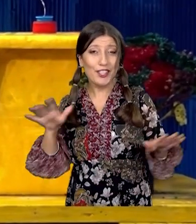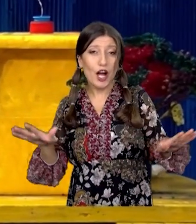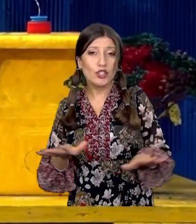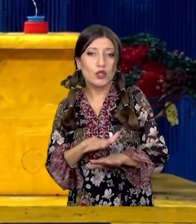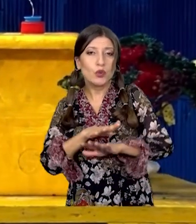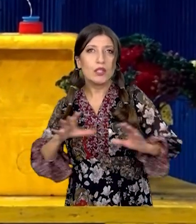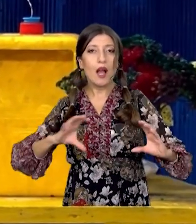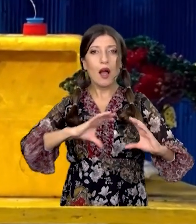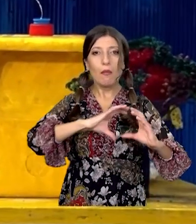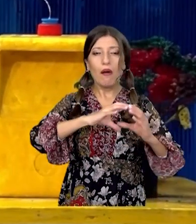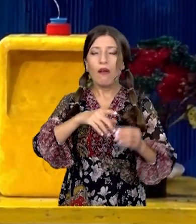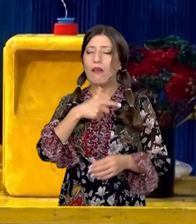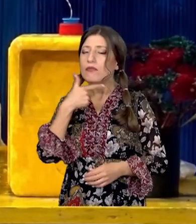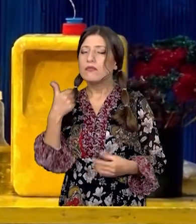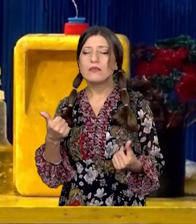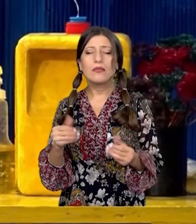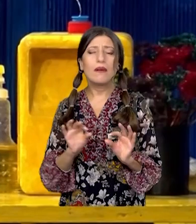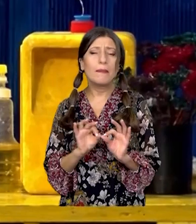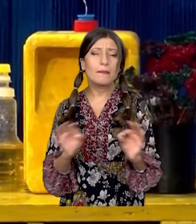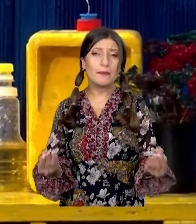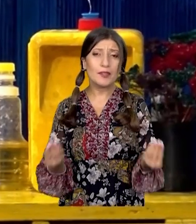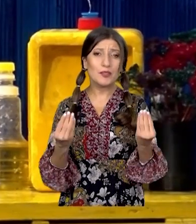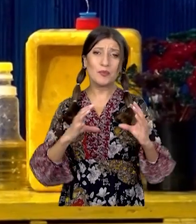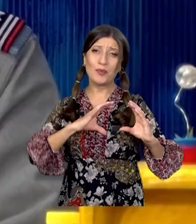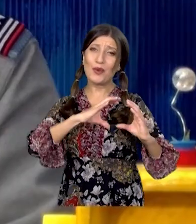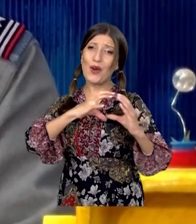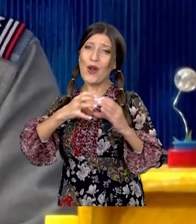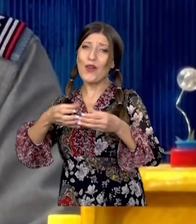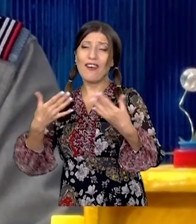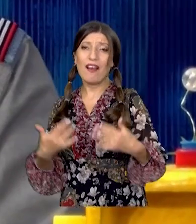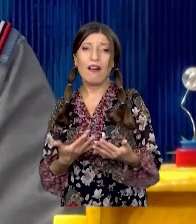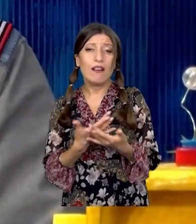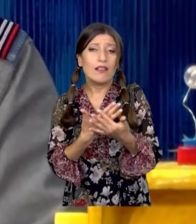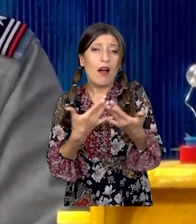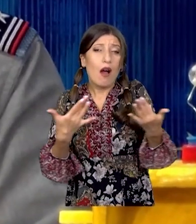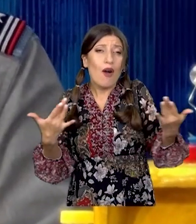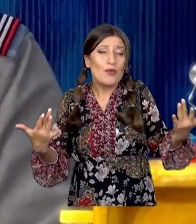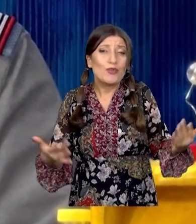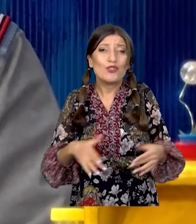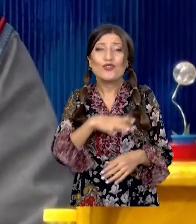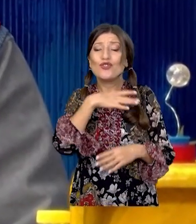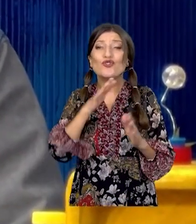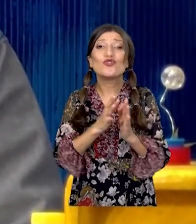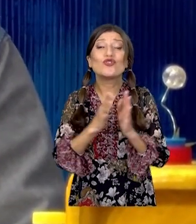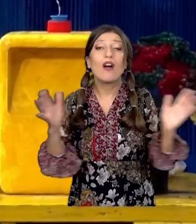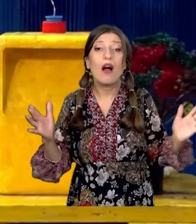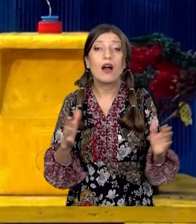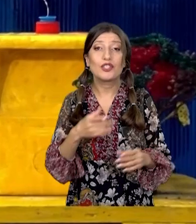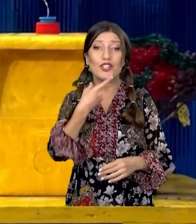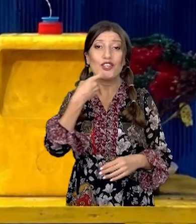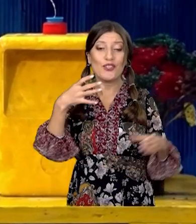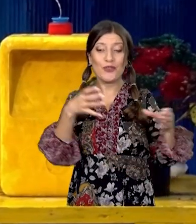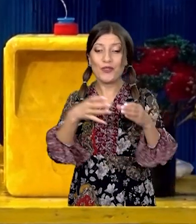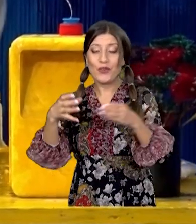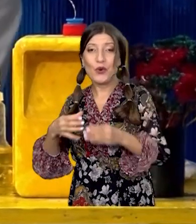երաժշտության մոլորակում ինչ մոլորակ էր ինչ մոլորակ էր այնտեղ բազում անթիվ անհամար երաժշտական կոլեկտիվներ